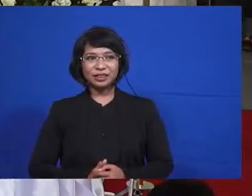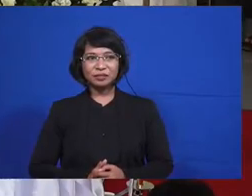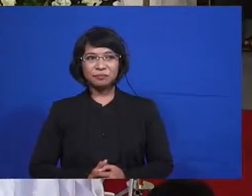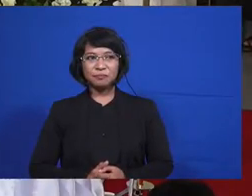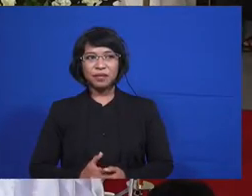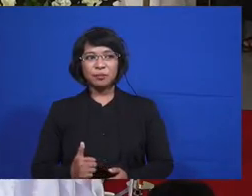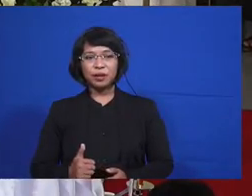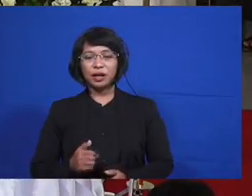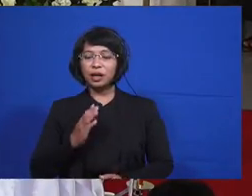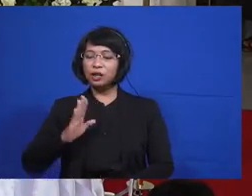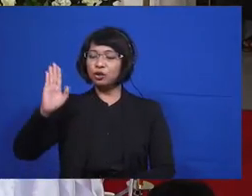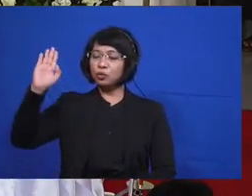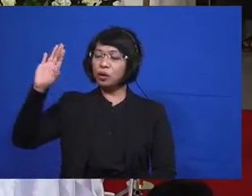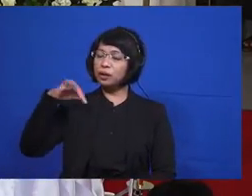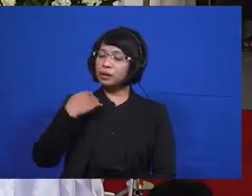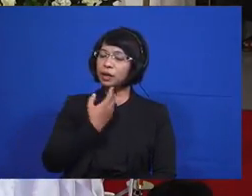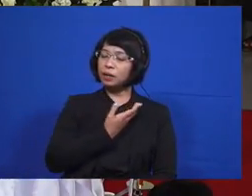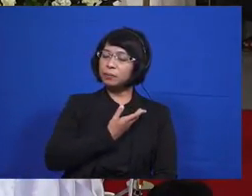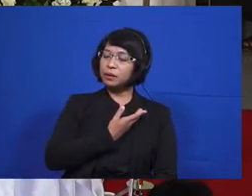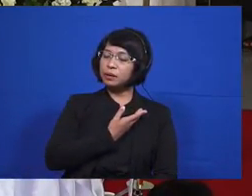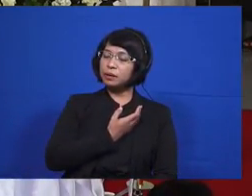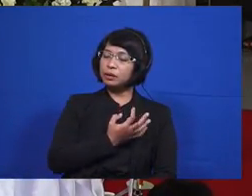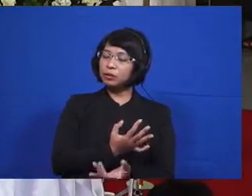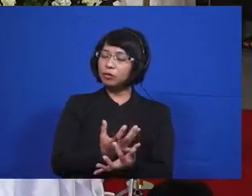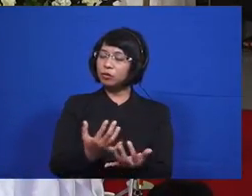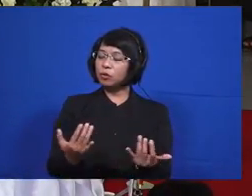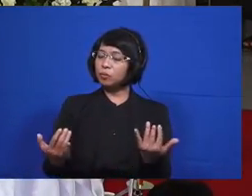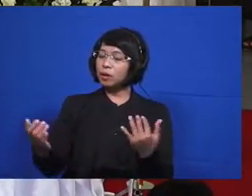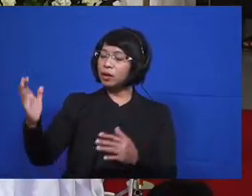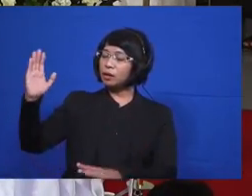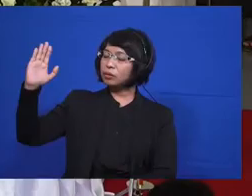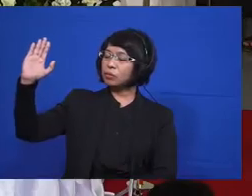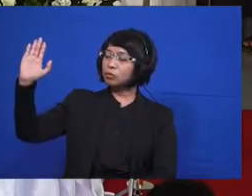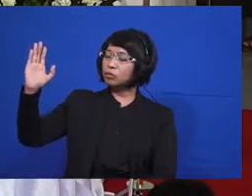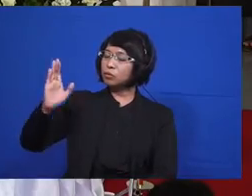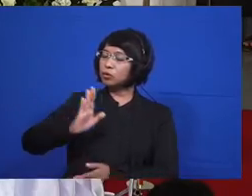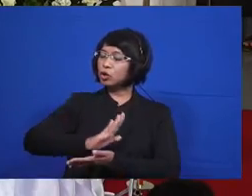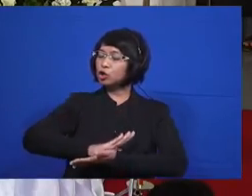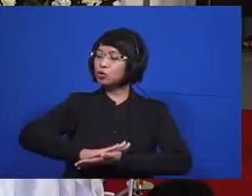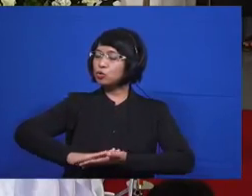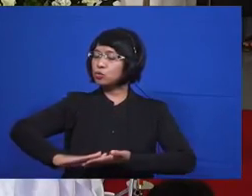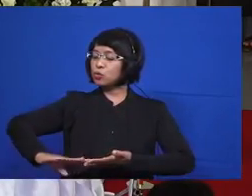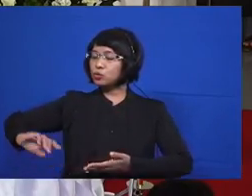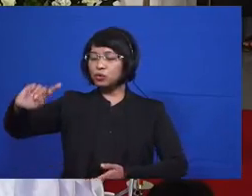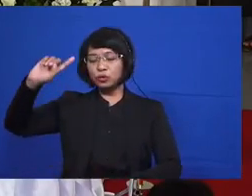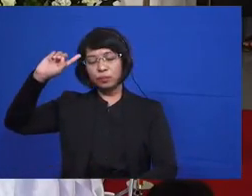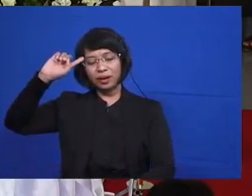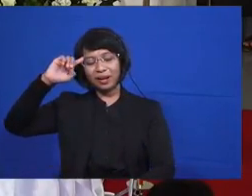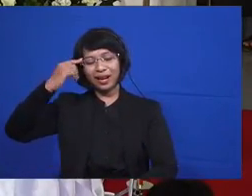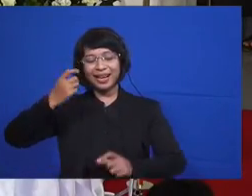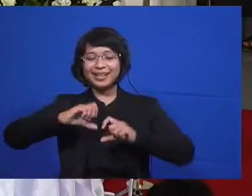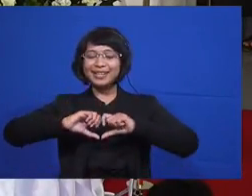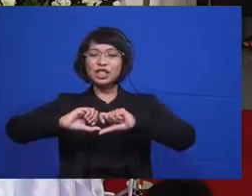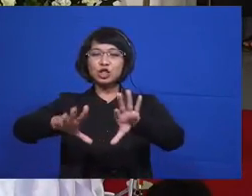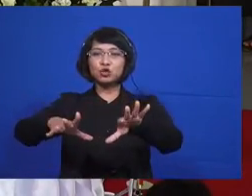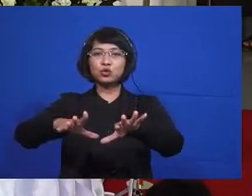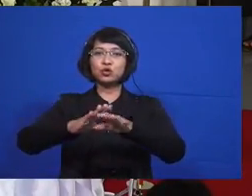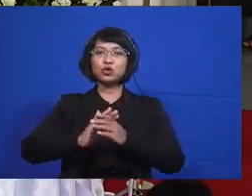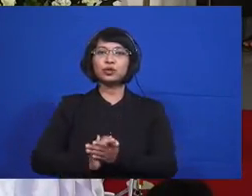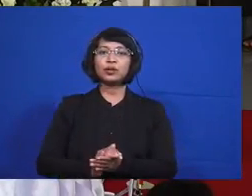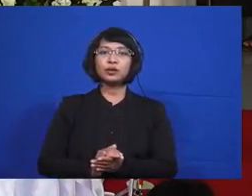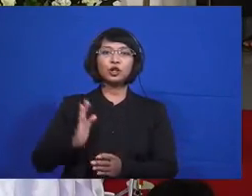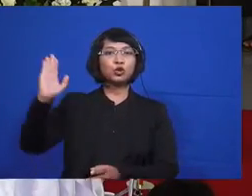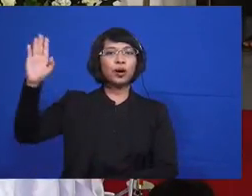maka Tuhan, kami hamba-Mu dan juga umat-Mu yang kudus, mengenangkan Kristus Putra-Mu Tuhan